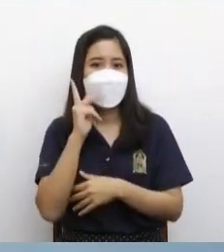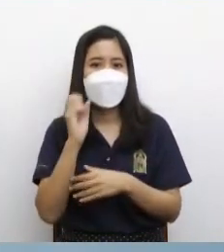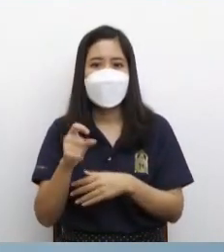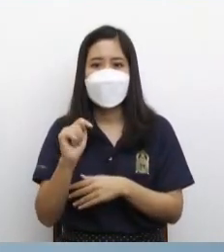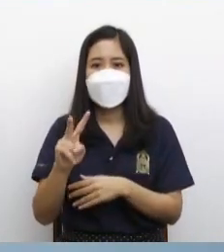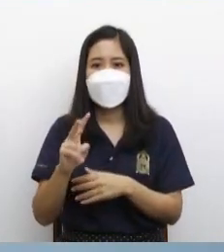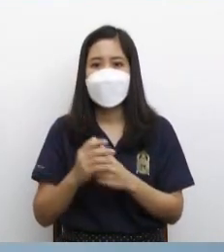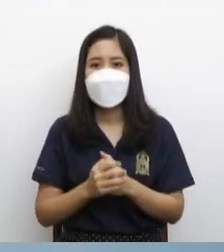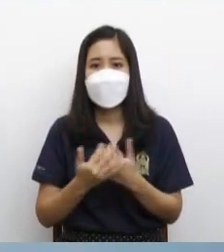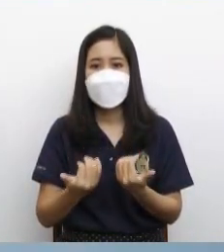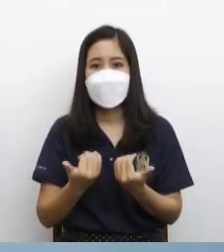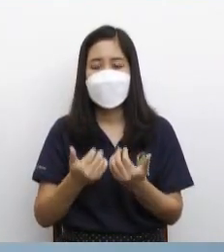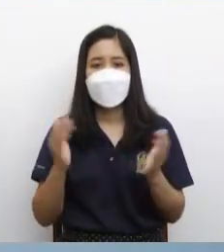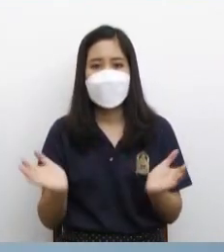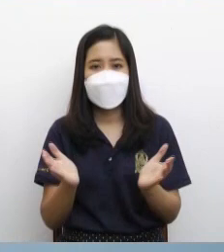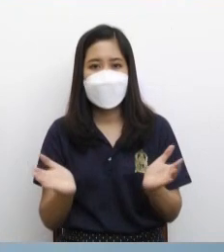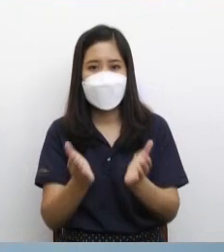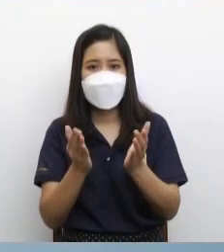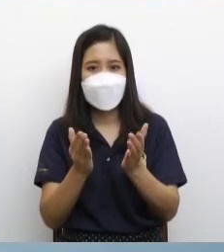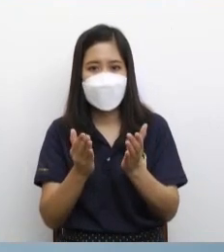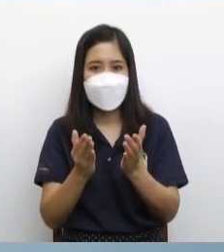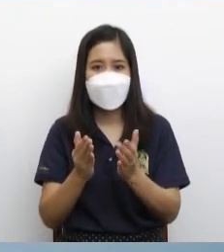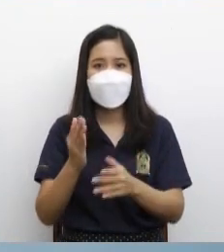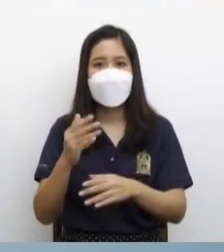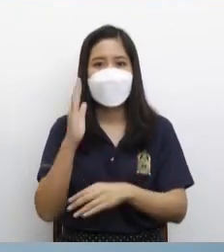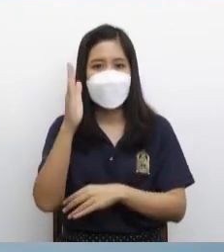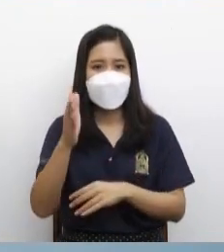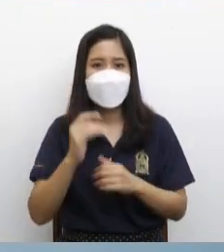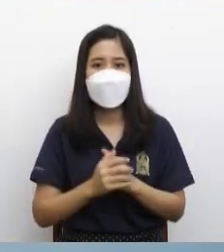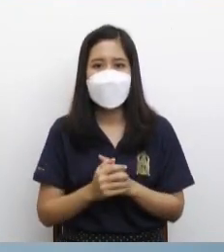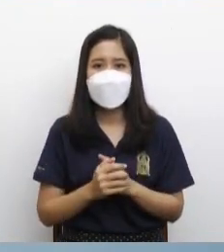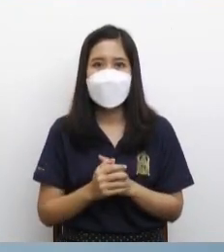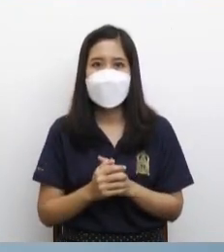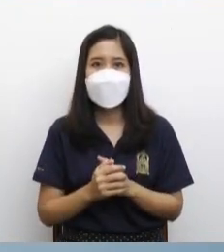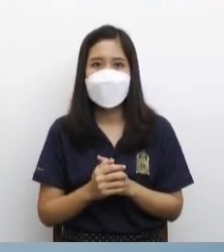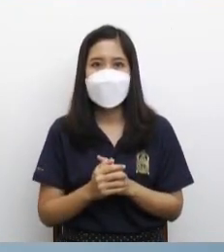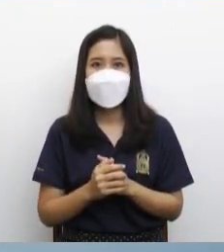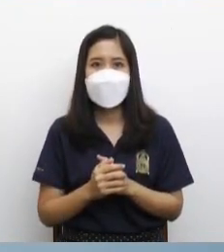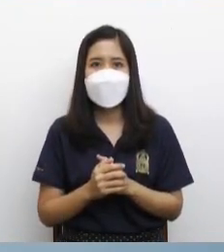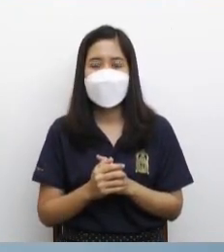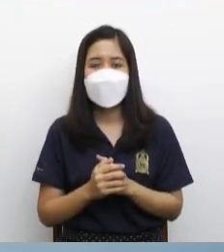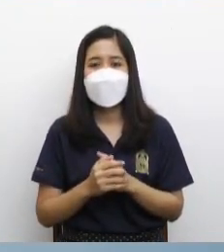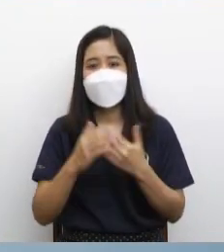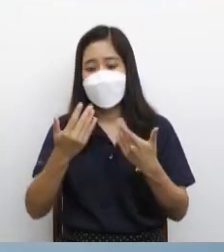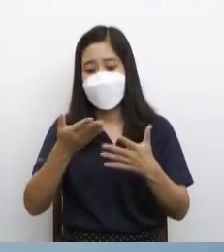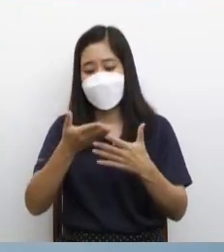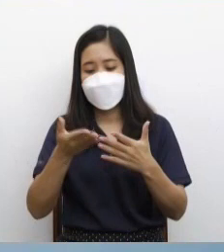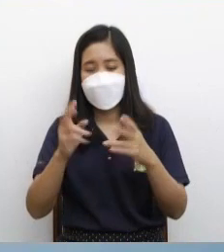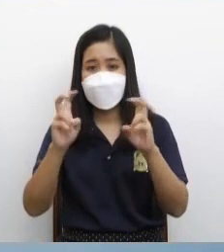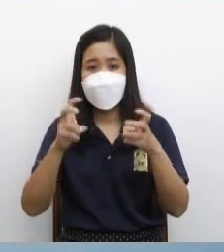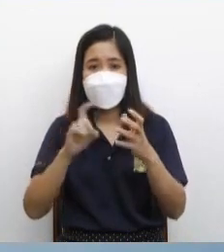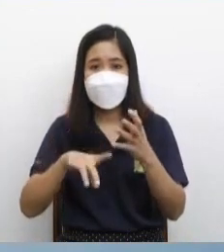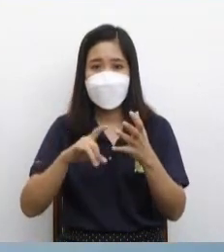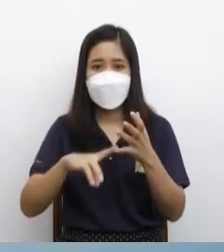อธิษฐานแล้วก็ส่งเสริมสนับสนุนเรื่องนี้ก็ขอพระเจ้าทำบัตรครับอ่ะก็เข้าไปสุดท้ายนะครับก็